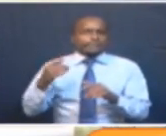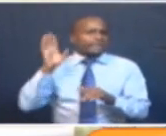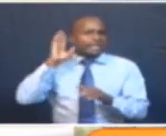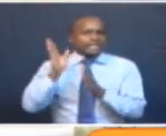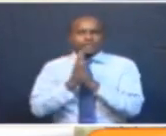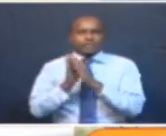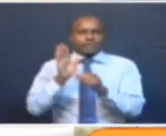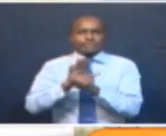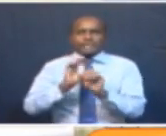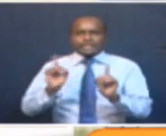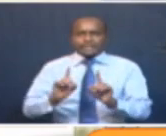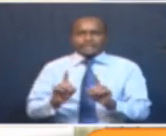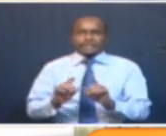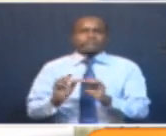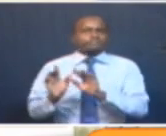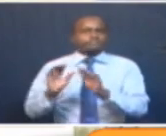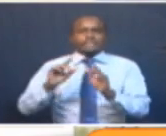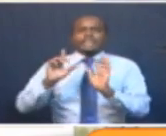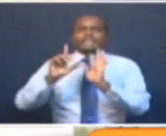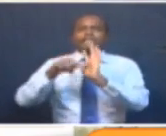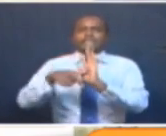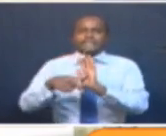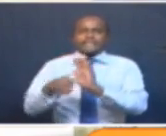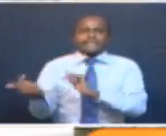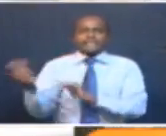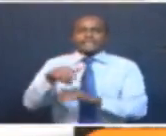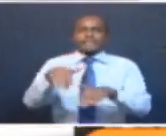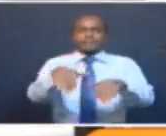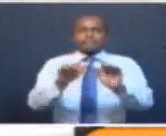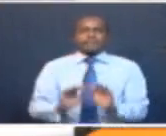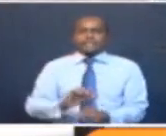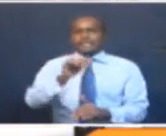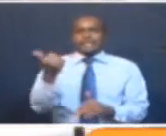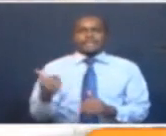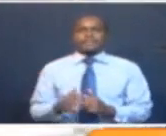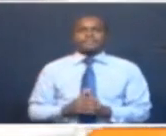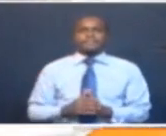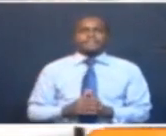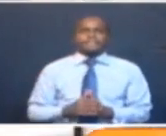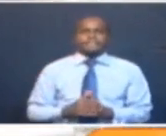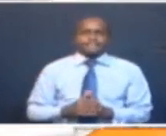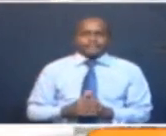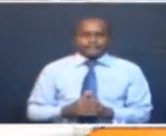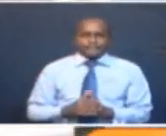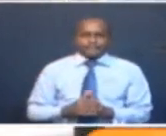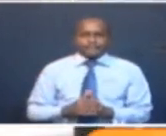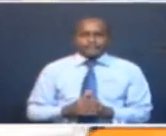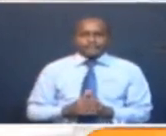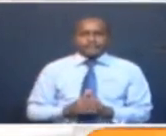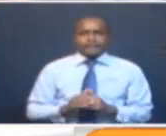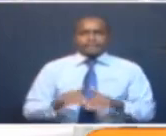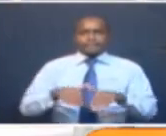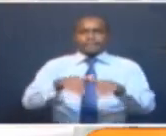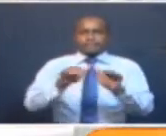mingi. Baada ya muda kidogo tena wakakuja wakazika mwingine. Hata hivyo mazishi hayo